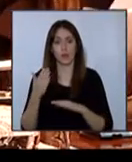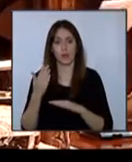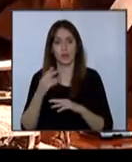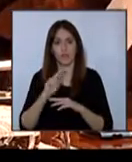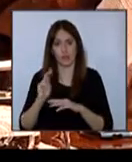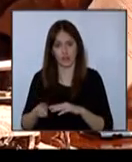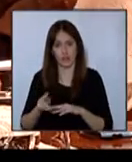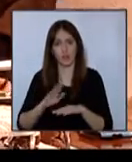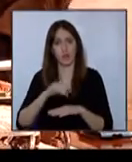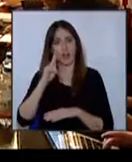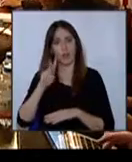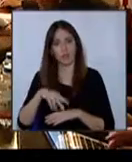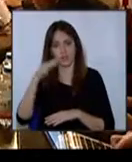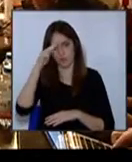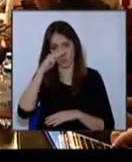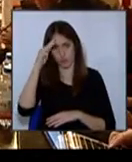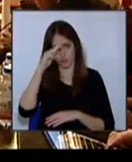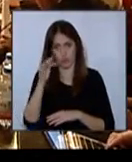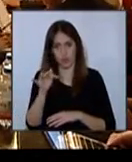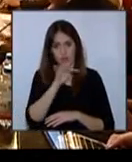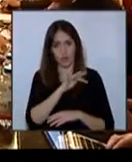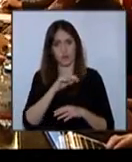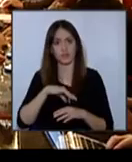d'Esquadra. Senyor Anglada.